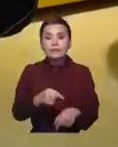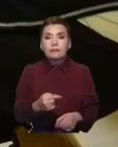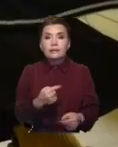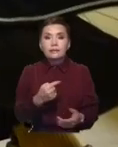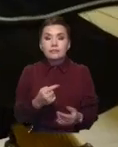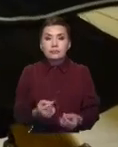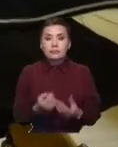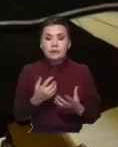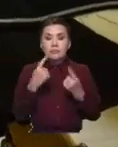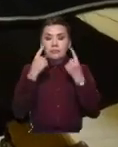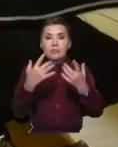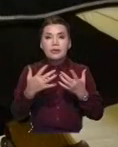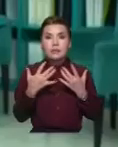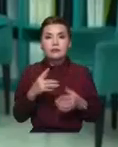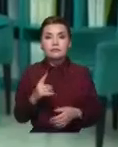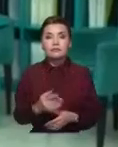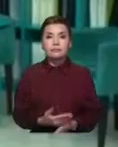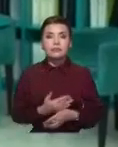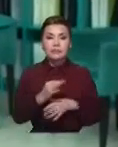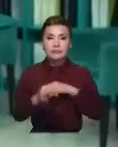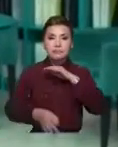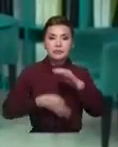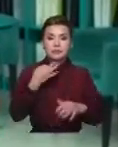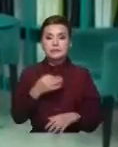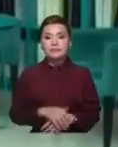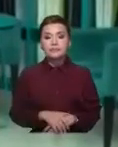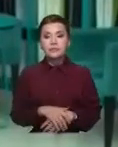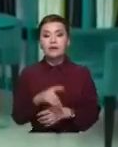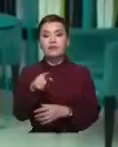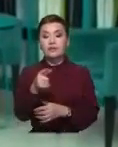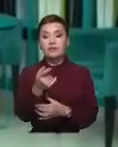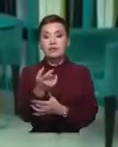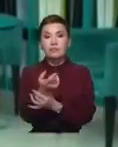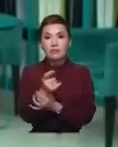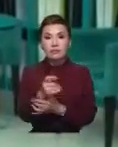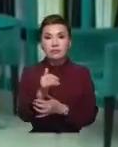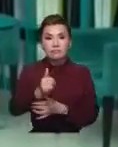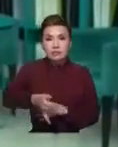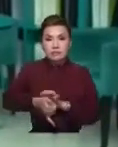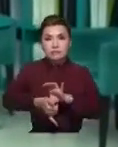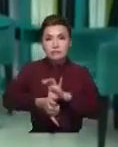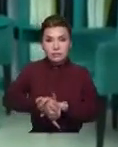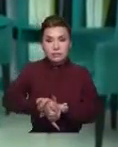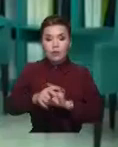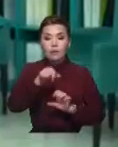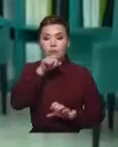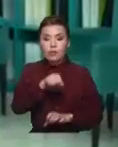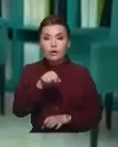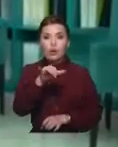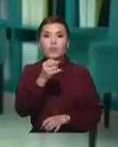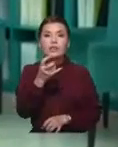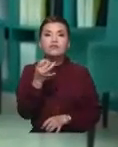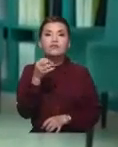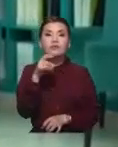арқылы белгі береді. Бұл браслет осы ультразвуковый датчиктердің арқасында 1